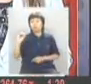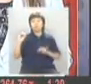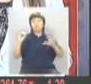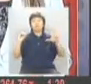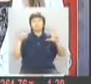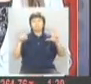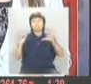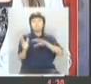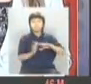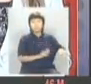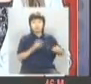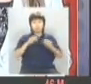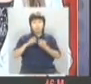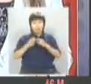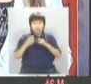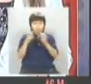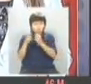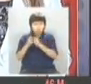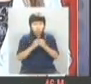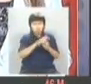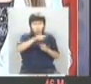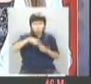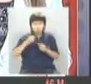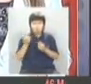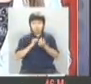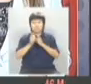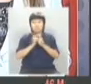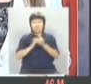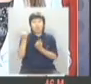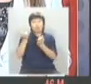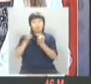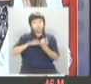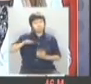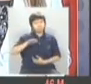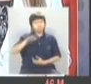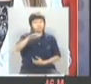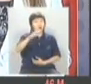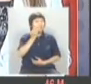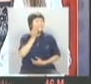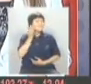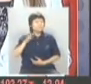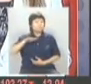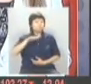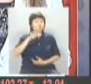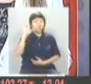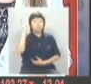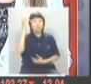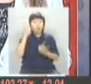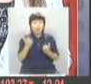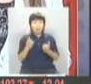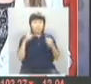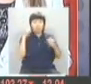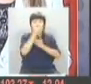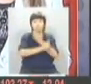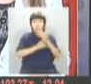และจากเหุกณความว่นวายทำให้ลาสุฝ่ายจัดการแข่งคันรถยตสุหนึจิแช้มโลกได้ยกเลิกกแงคันเบาเร็นกลางปีเป็น